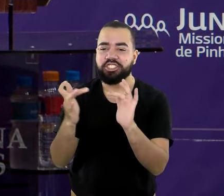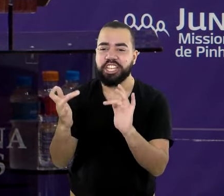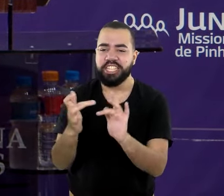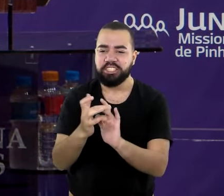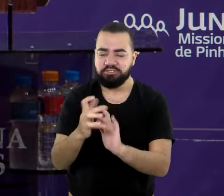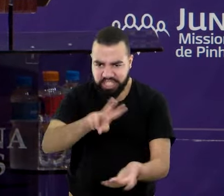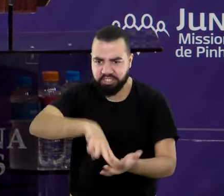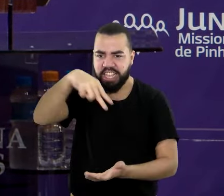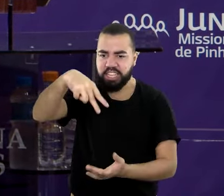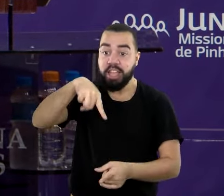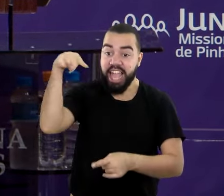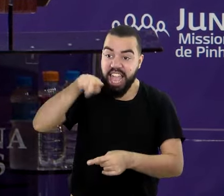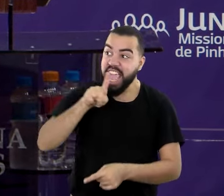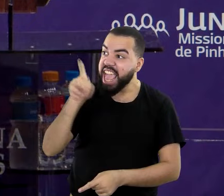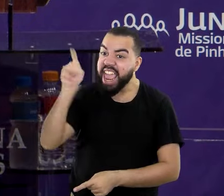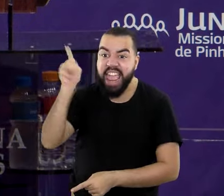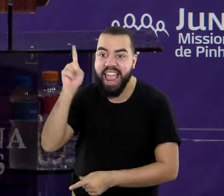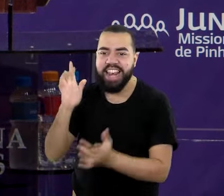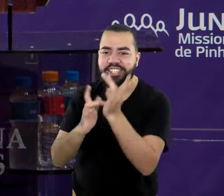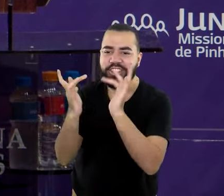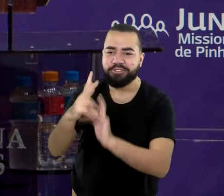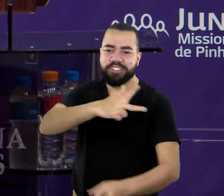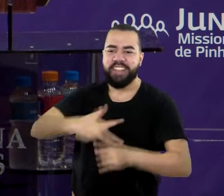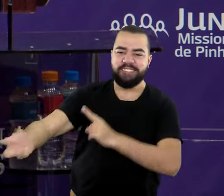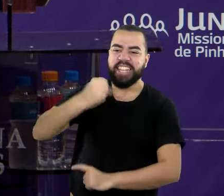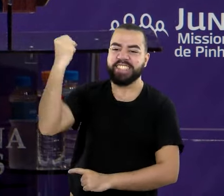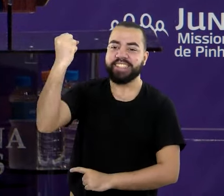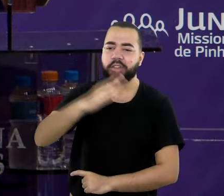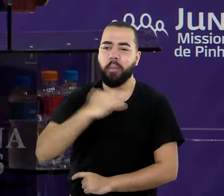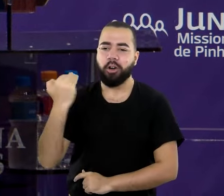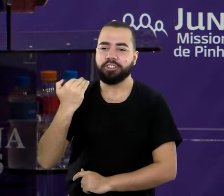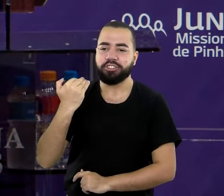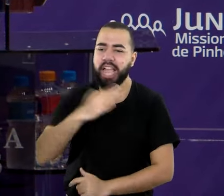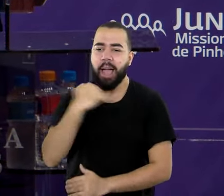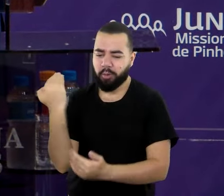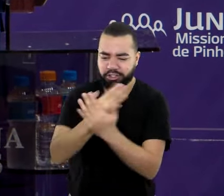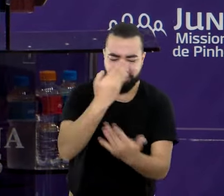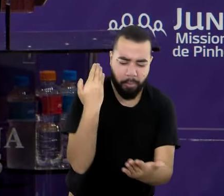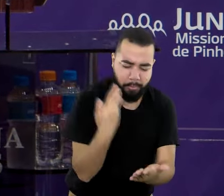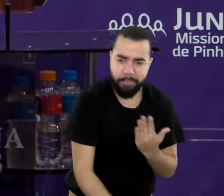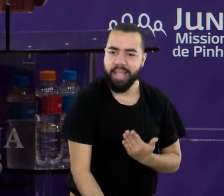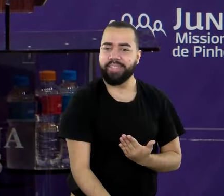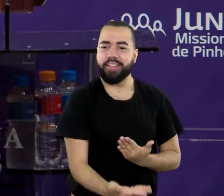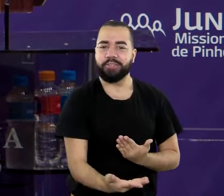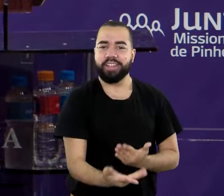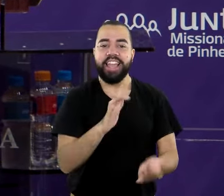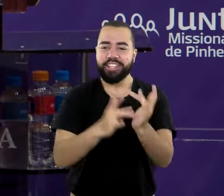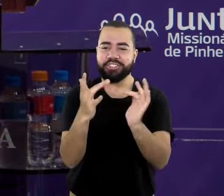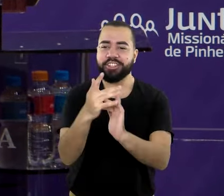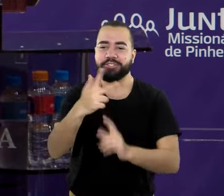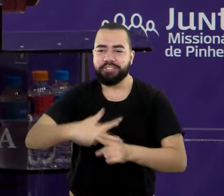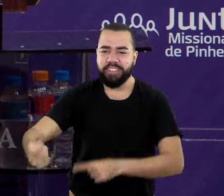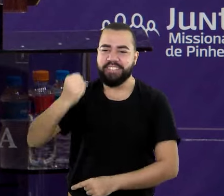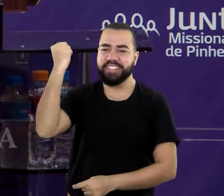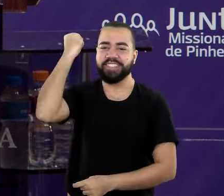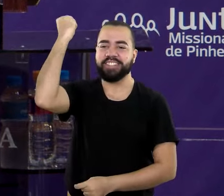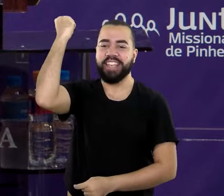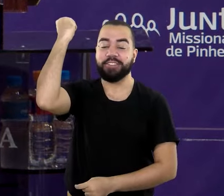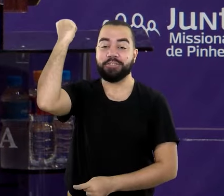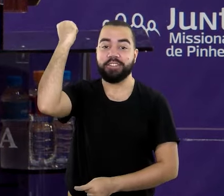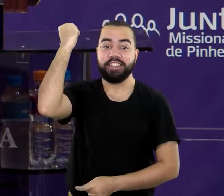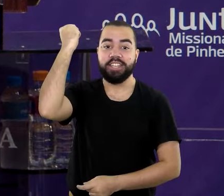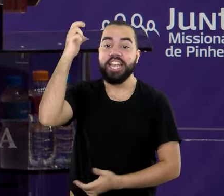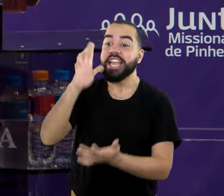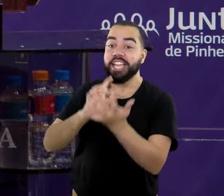morte. 부활의 예수님은 오늘 지금 죽어도 천국이요, 살아도 천국입니다. Porque esse Jesus ressurreto para